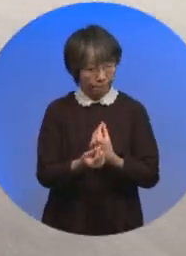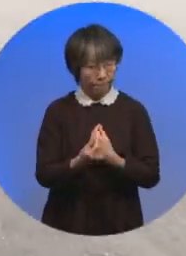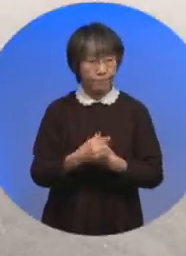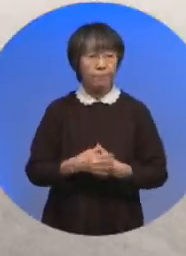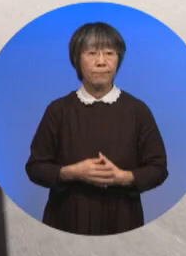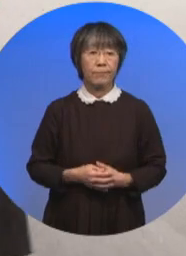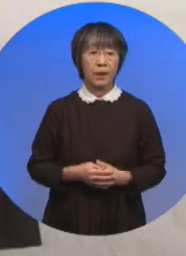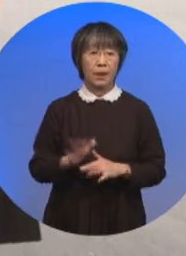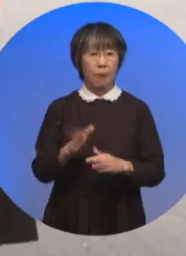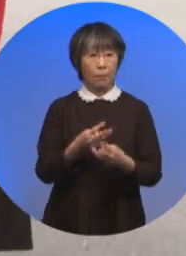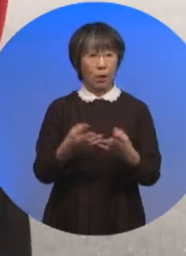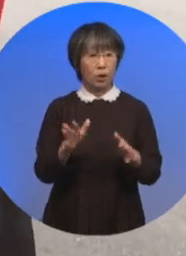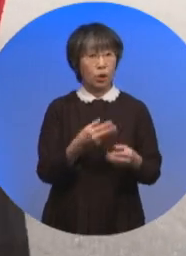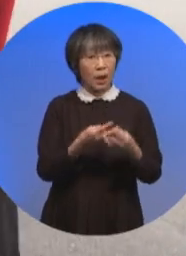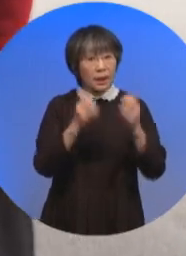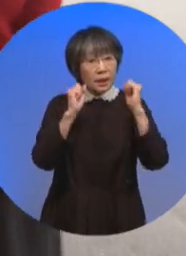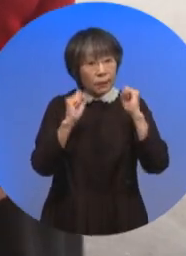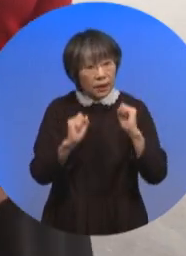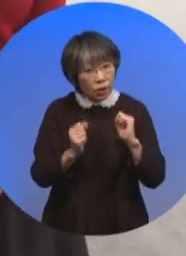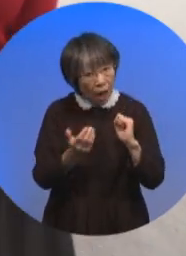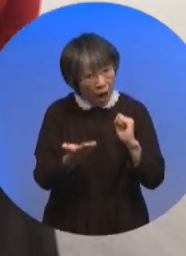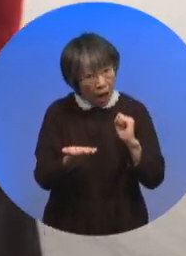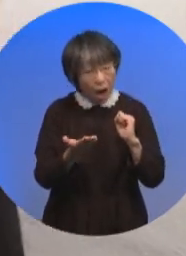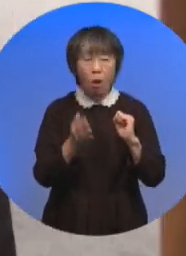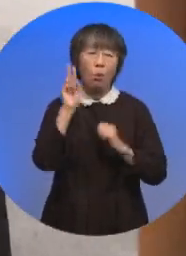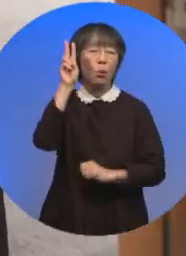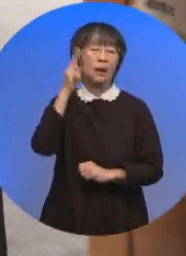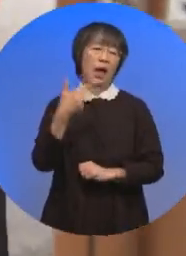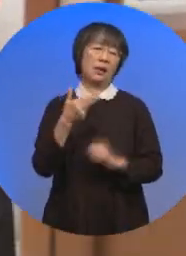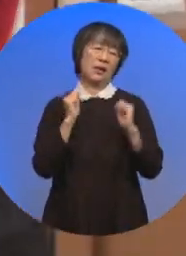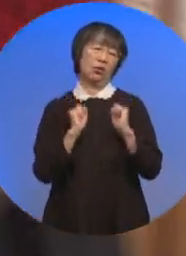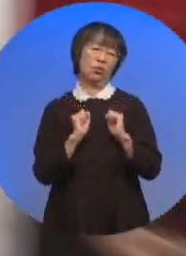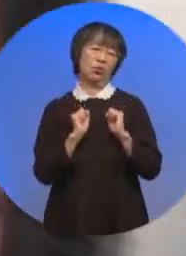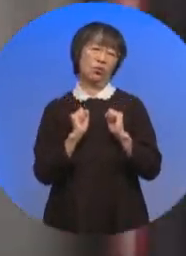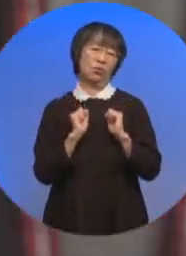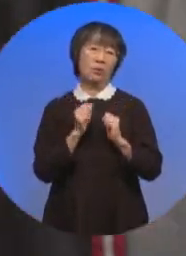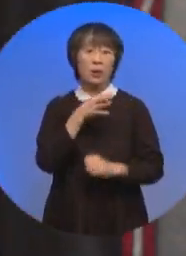田在住？ 今は市内にいるんですけど。 何歳までいたの？